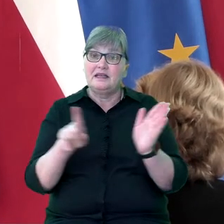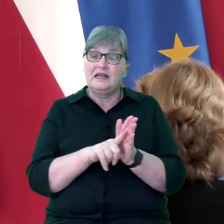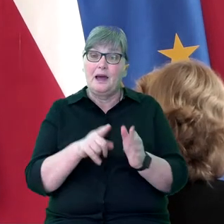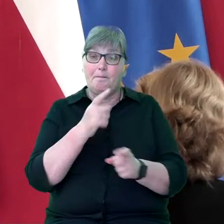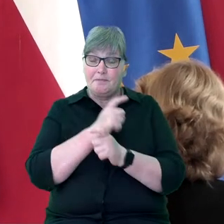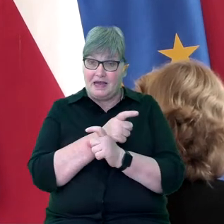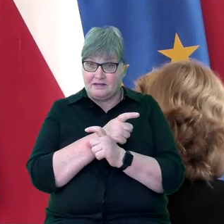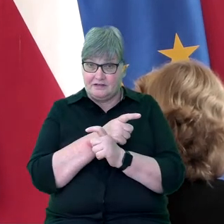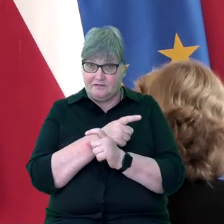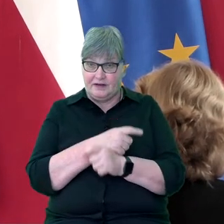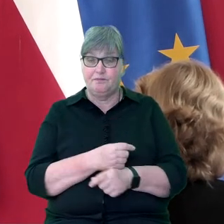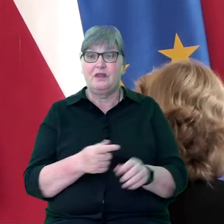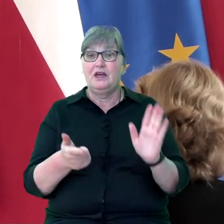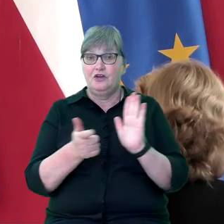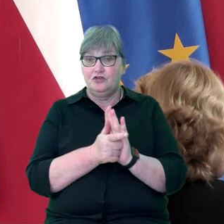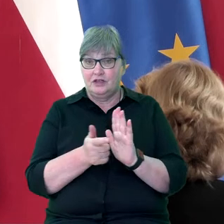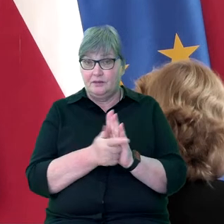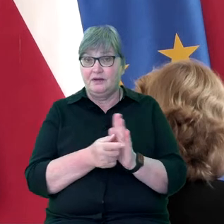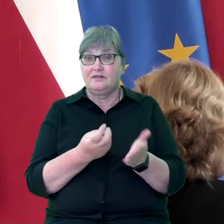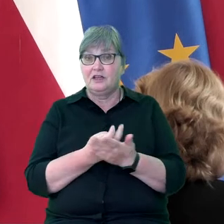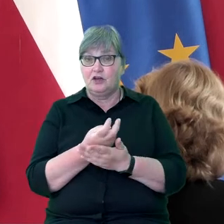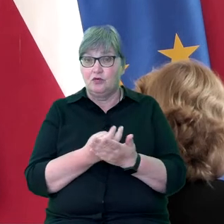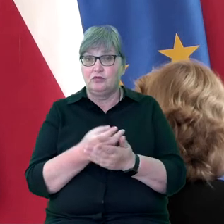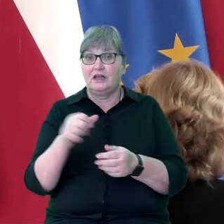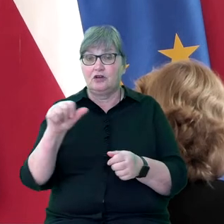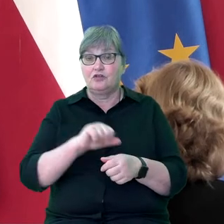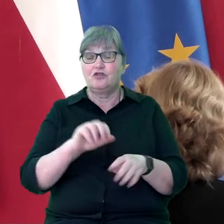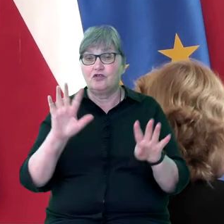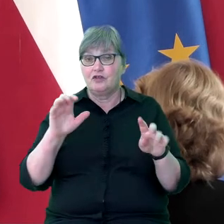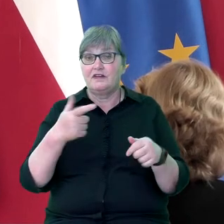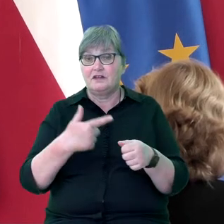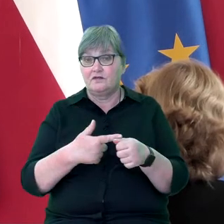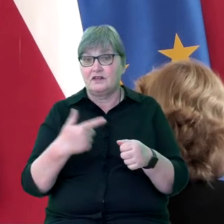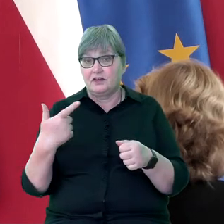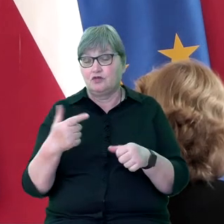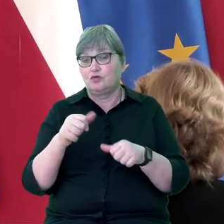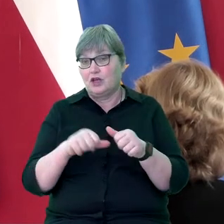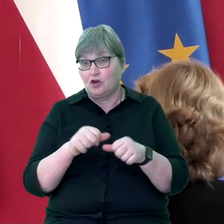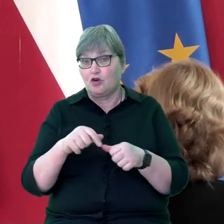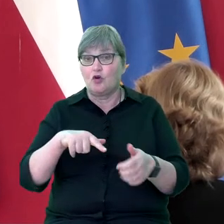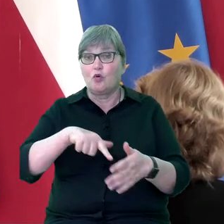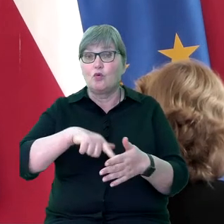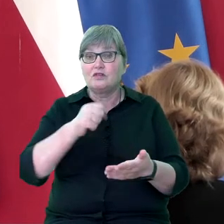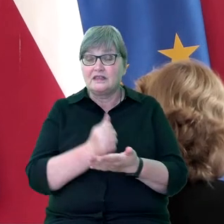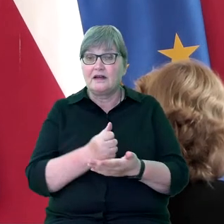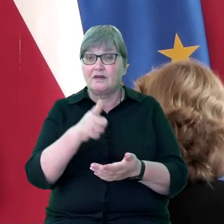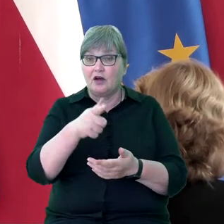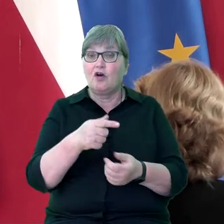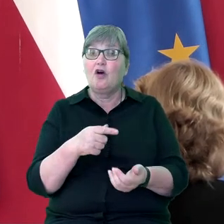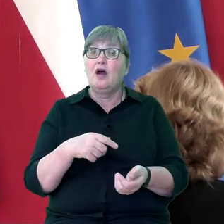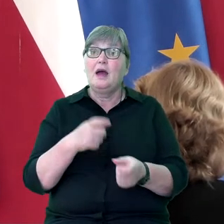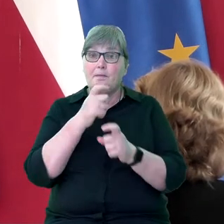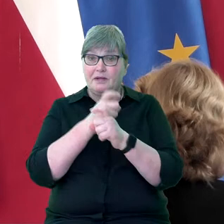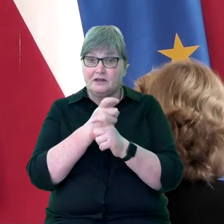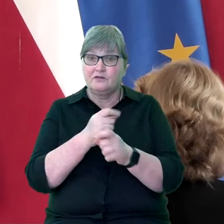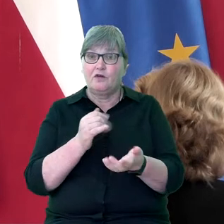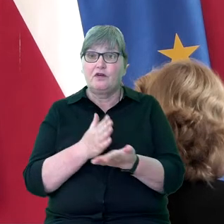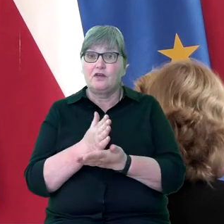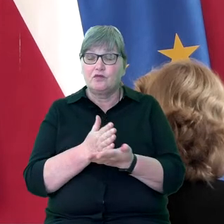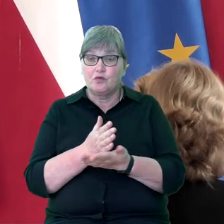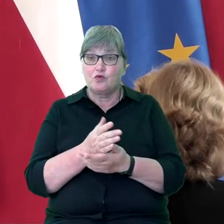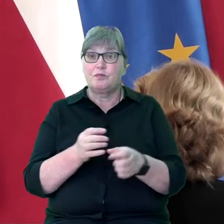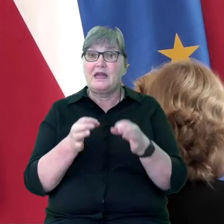Uchwalona 17 lutego 1922 roku ustawa o państwowej służbie cywilnej stanowiła